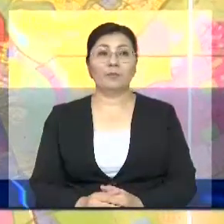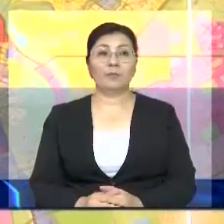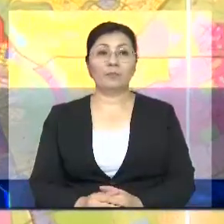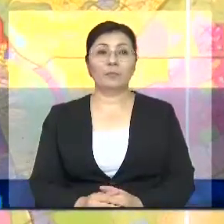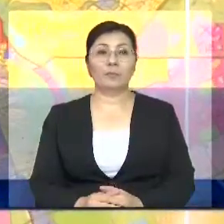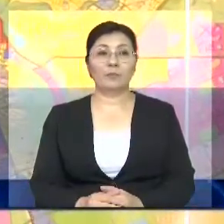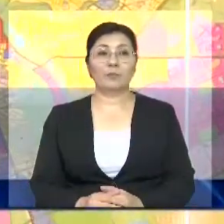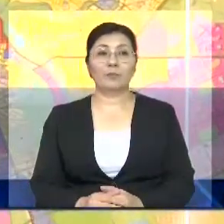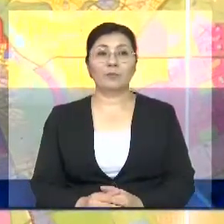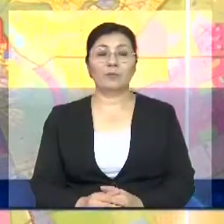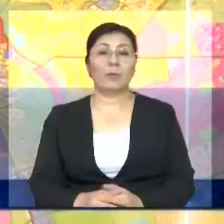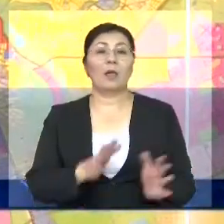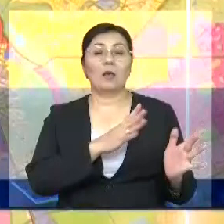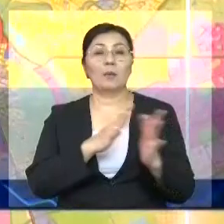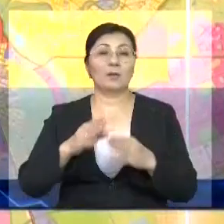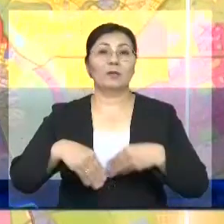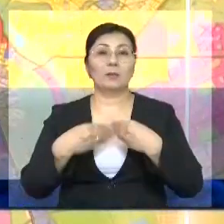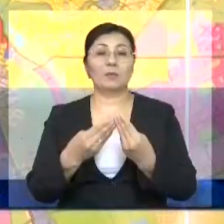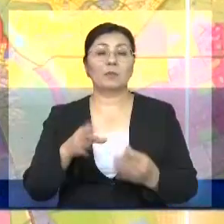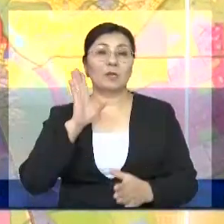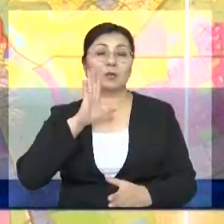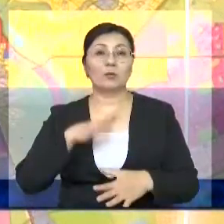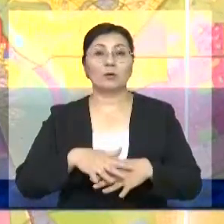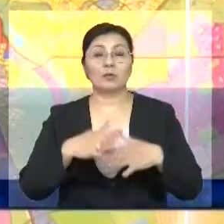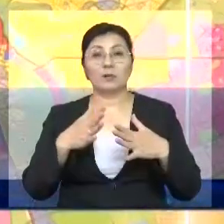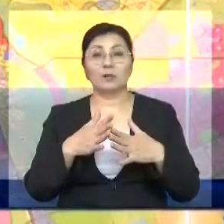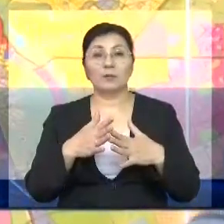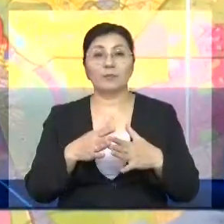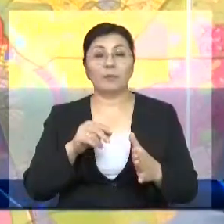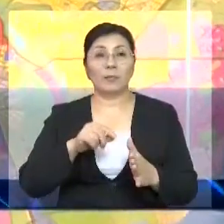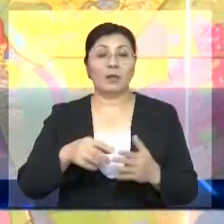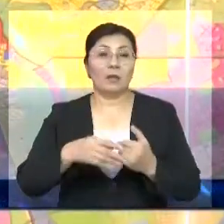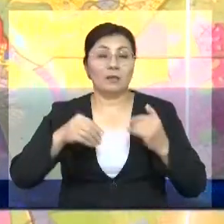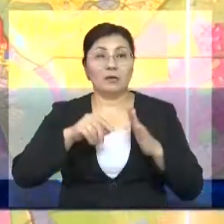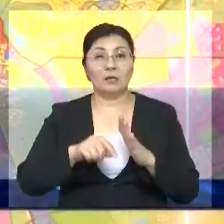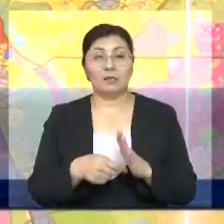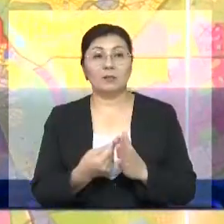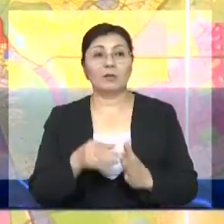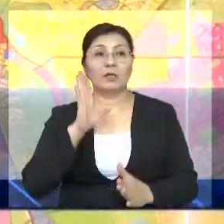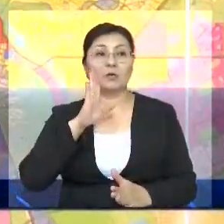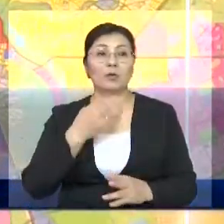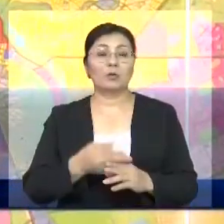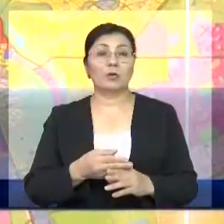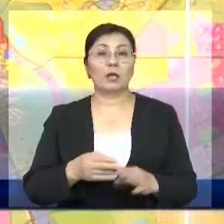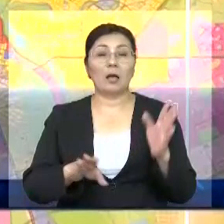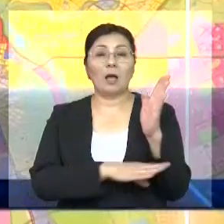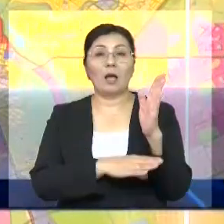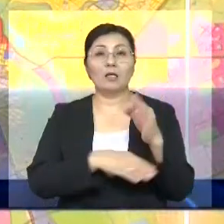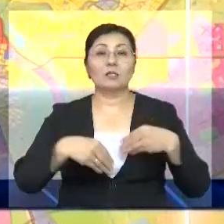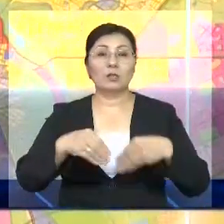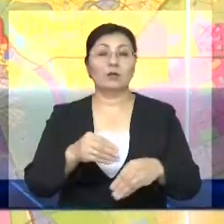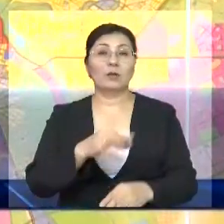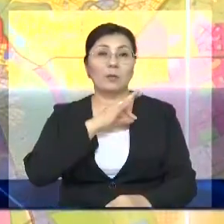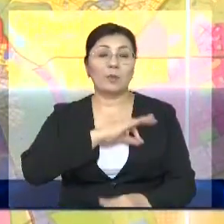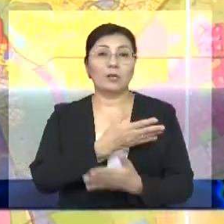жерді паркке берсек, ол судың астынан шығып атқан, жердің астынан шығып атқан естественный су, неге біз соны ағаш егуге пайдаланбаймыз? Сосын